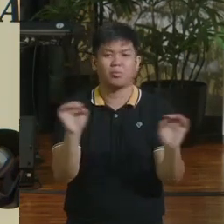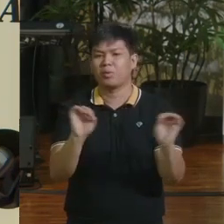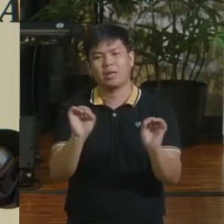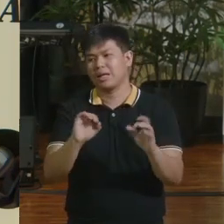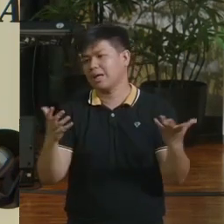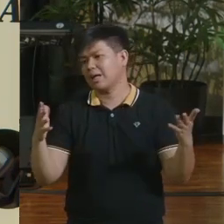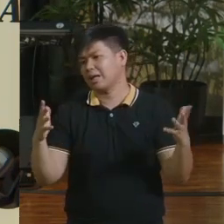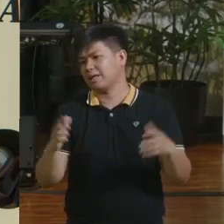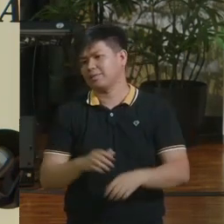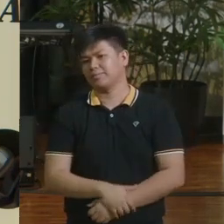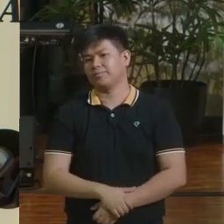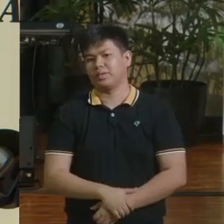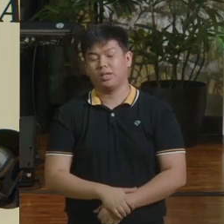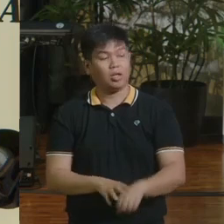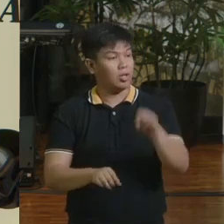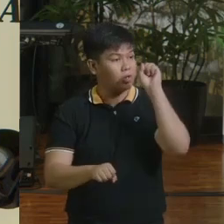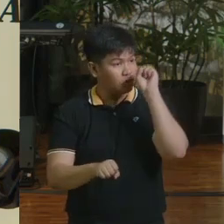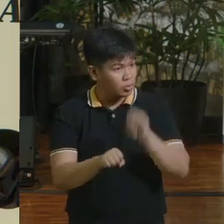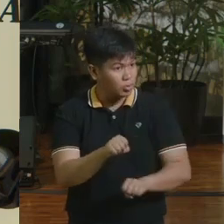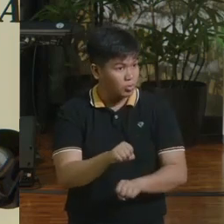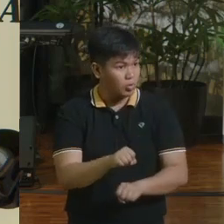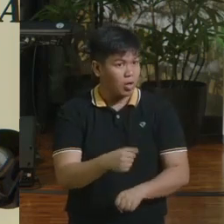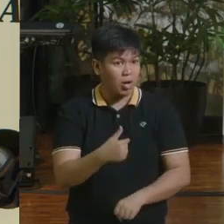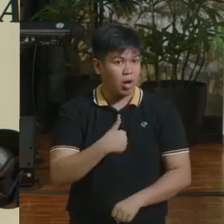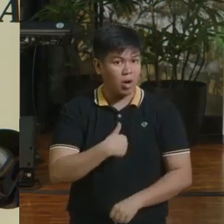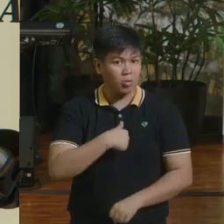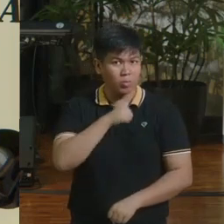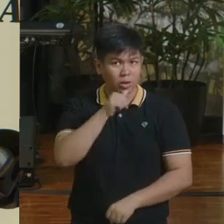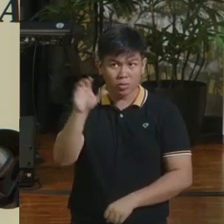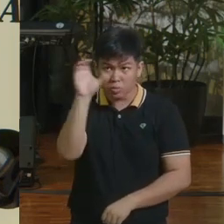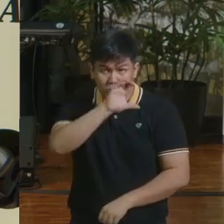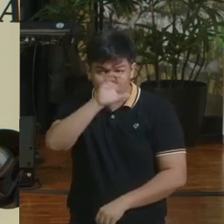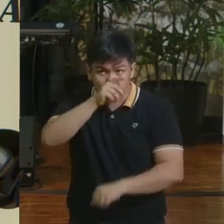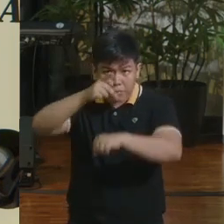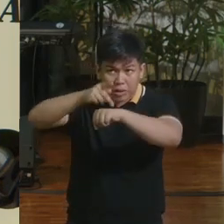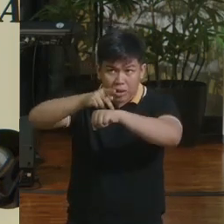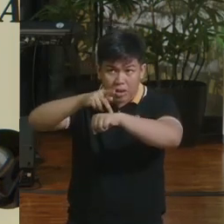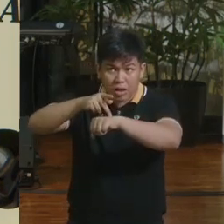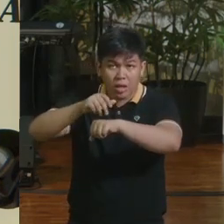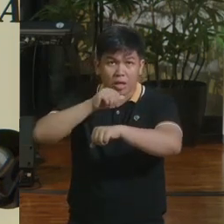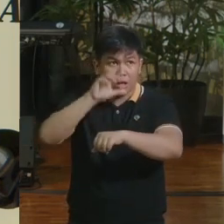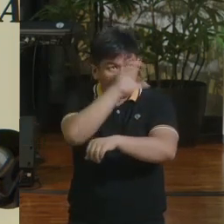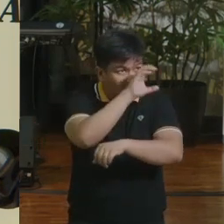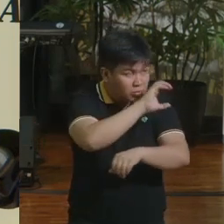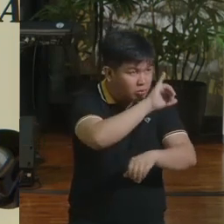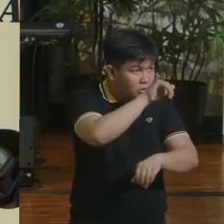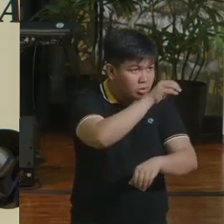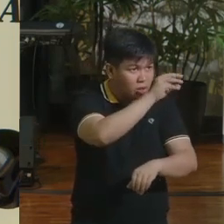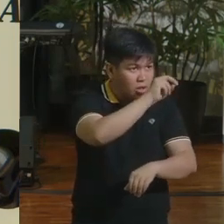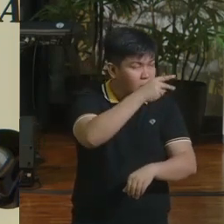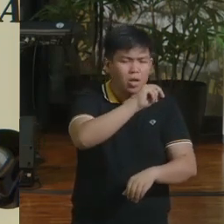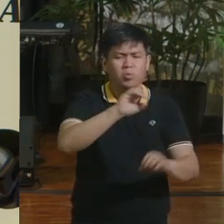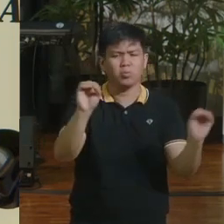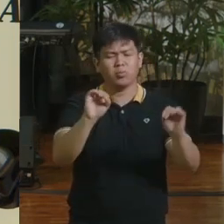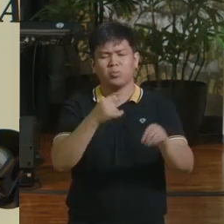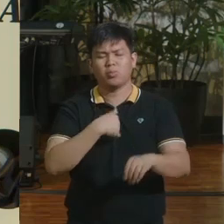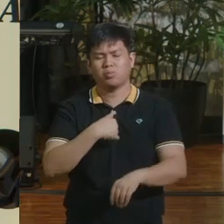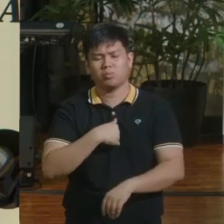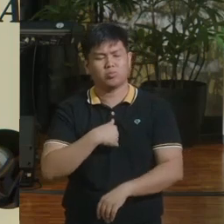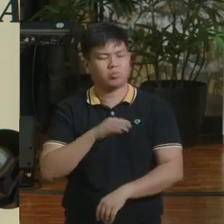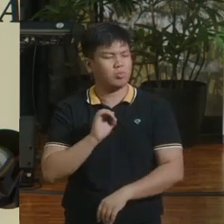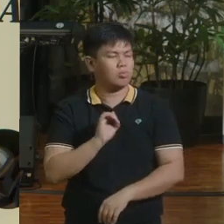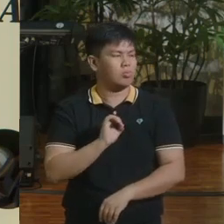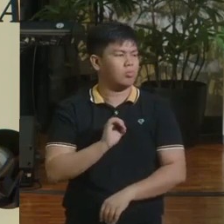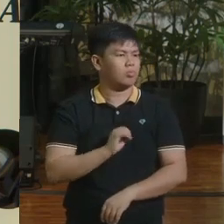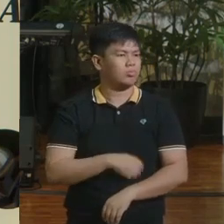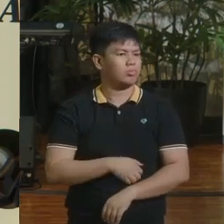blood. So, hindi ako nagkonsulta para matuto magmula sa kahit na sinong tao. I